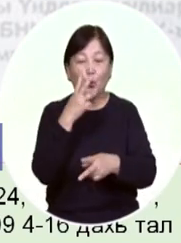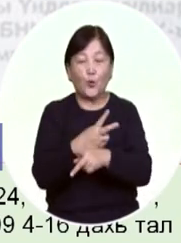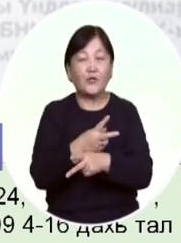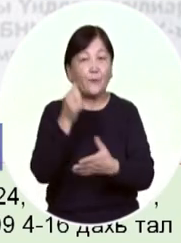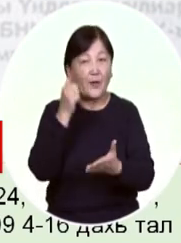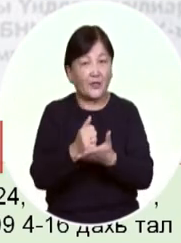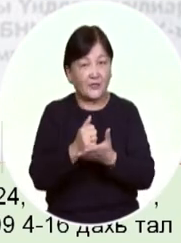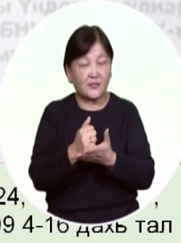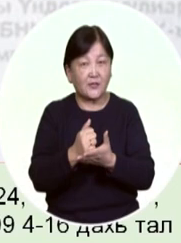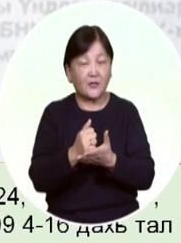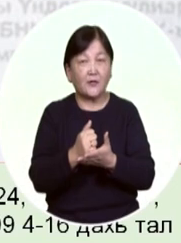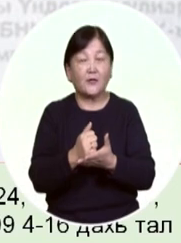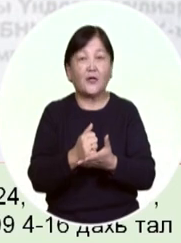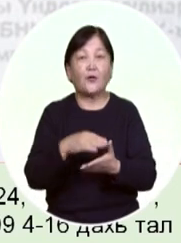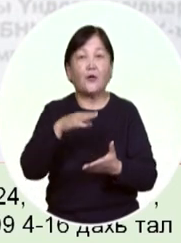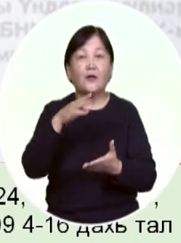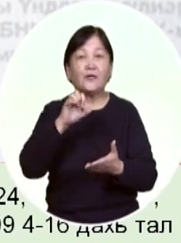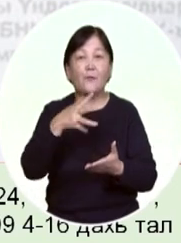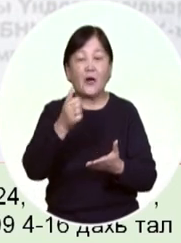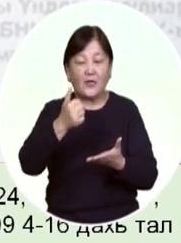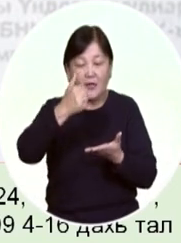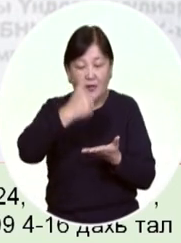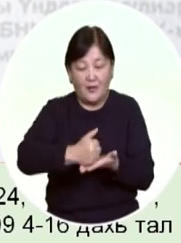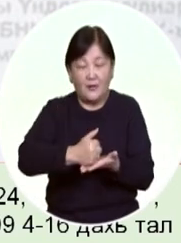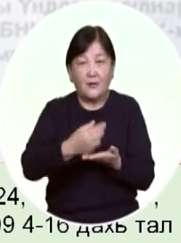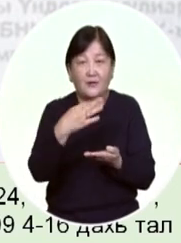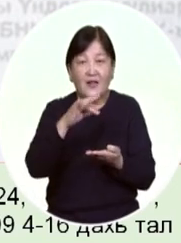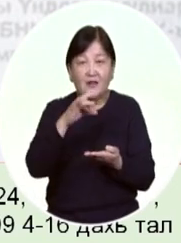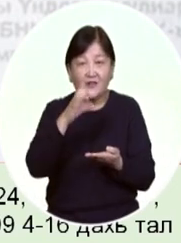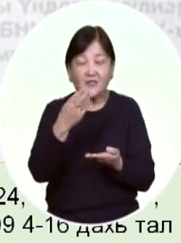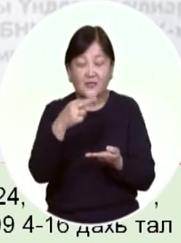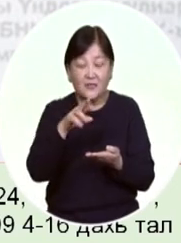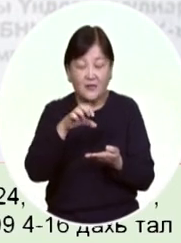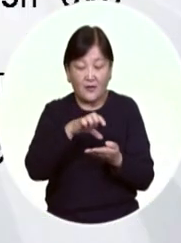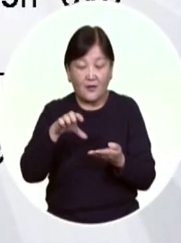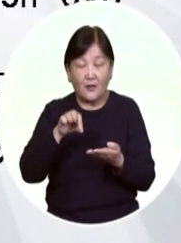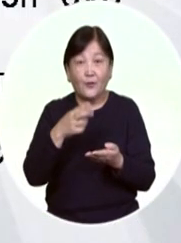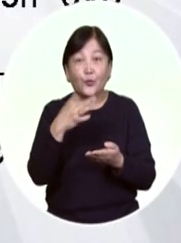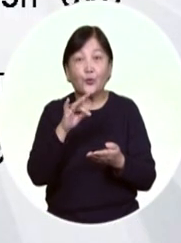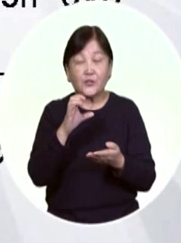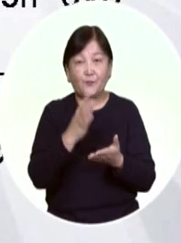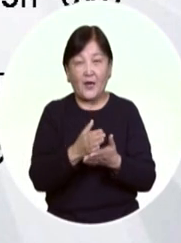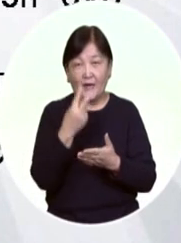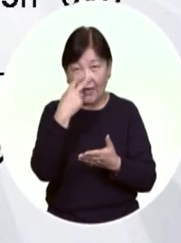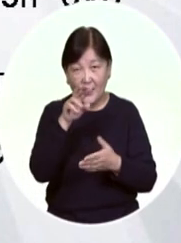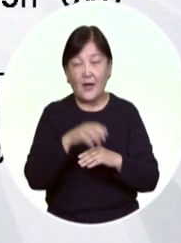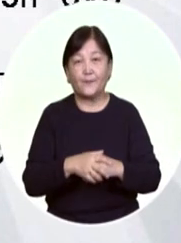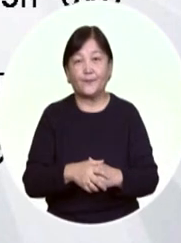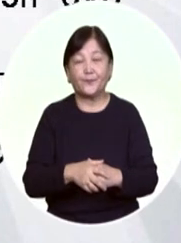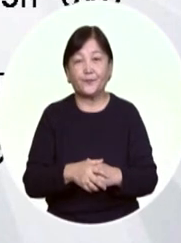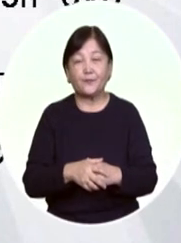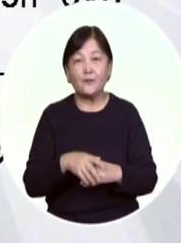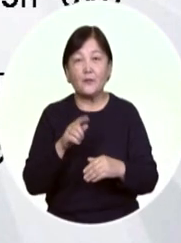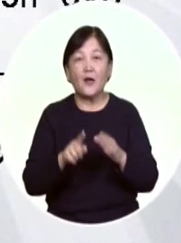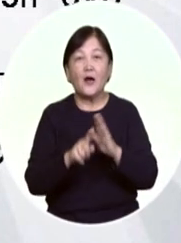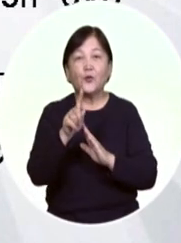улсын хурлын тамганы дардсны зураг байж байгааг бас анхаарч хараарай. За тэгвэл энэ атхаар үндсэн